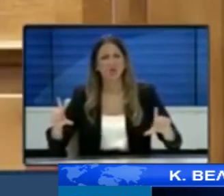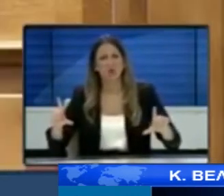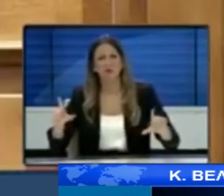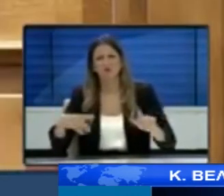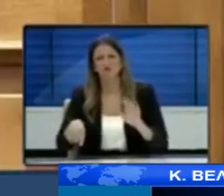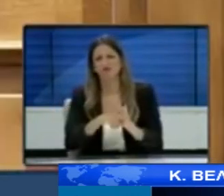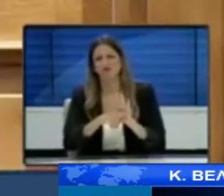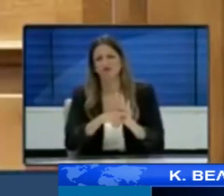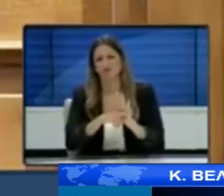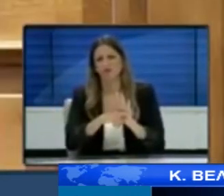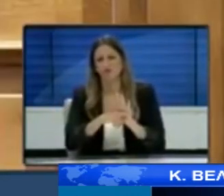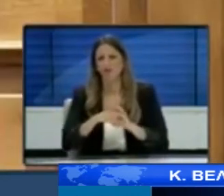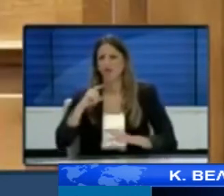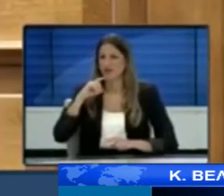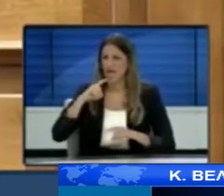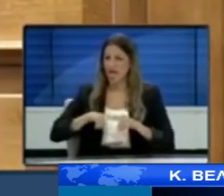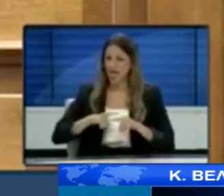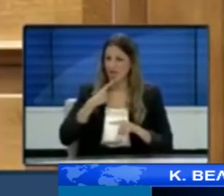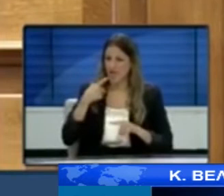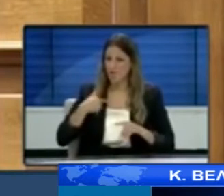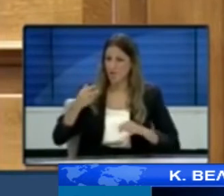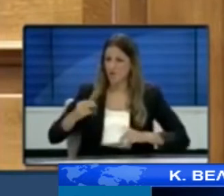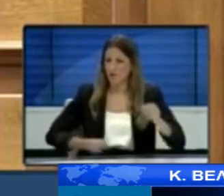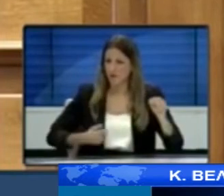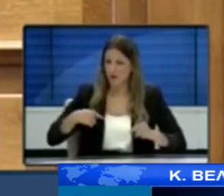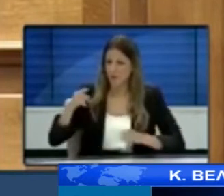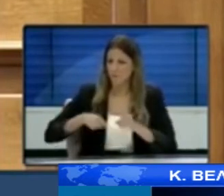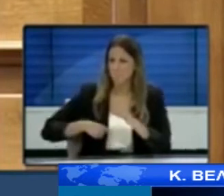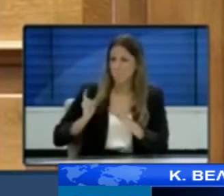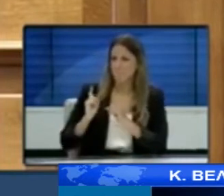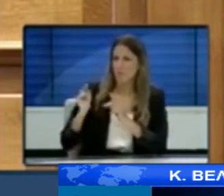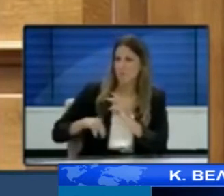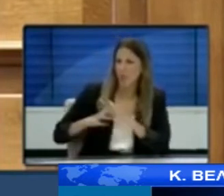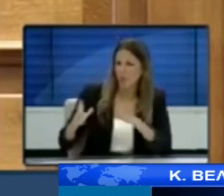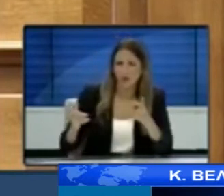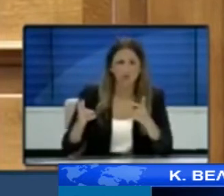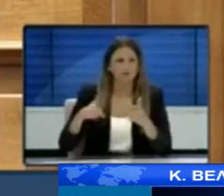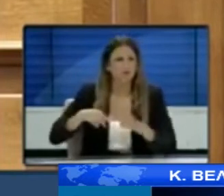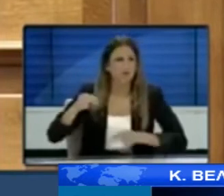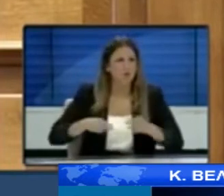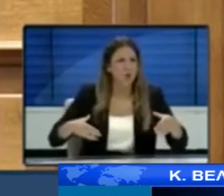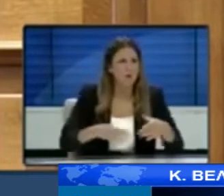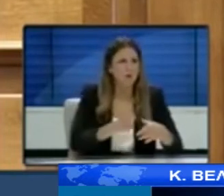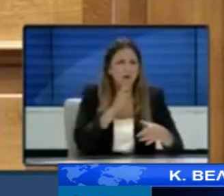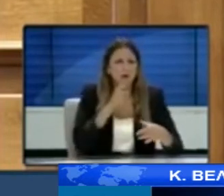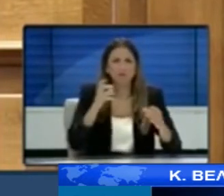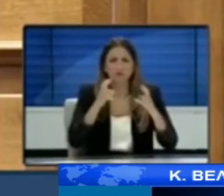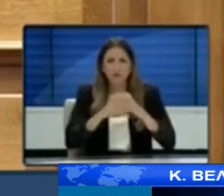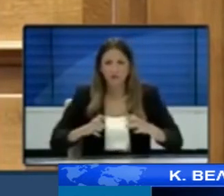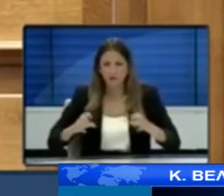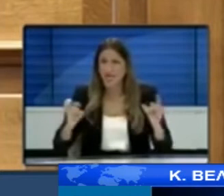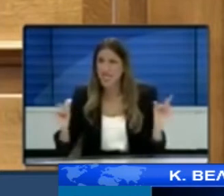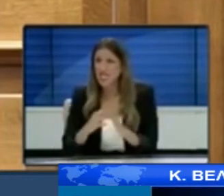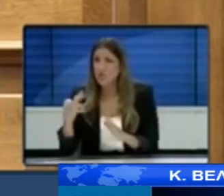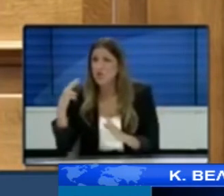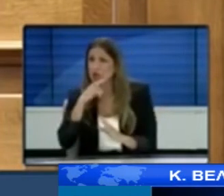μια χώρα η οποία θέλει να λέει ότι έχει προβλήματα, ότι είναι στο μνημόνιο, ότι κινδυνεύει από εξωτερικούς εχθρούς, να πηγαίνει στο Ευρωπαϊκό Κοινοβούλιο, κύριε